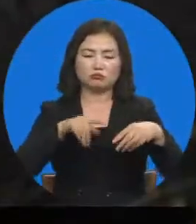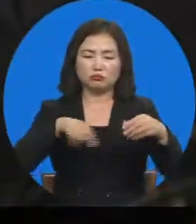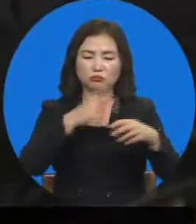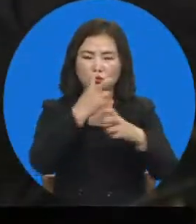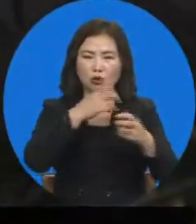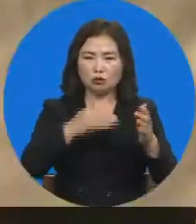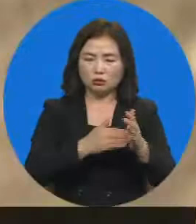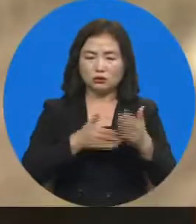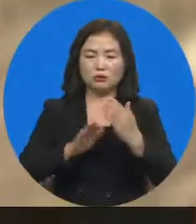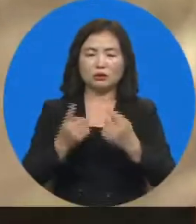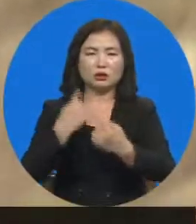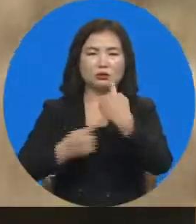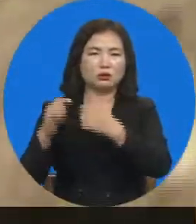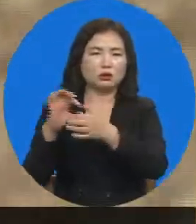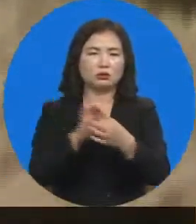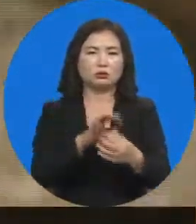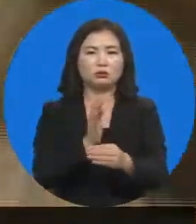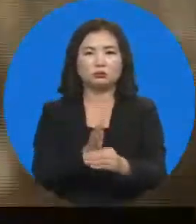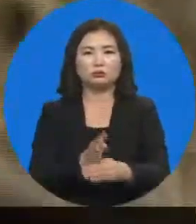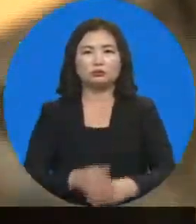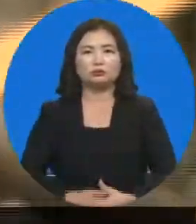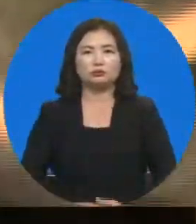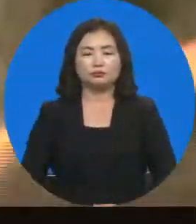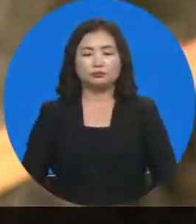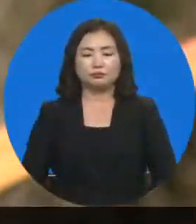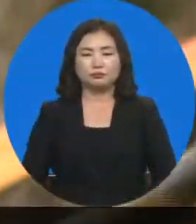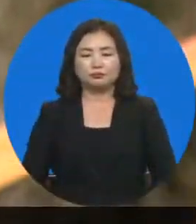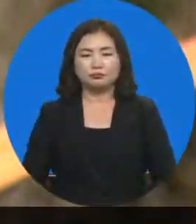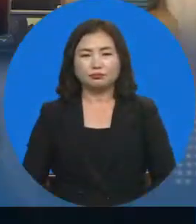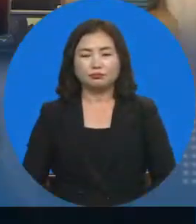상태로 꾸준히 제보를 받아왔습니다.